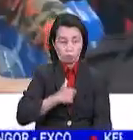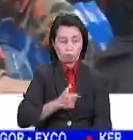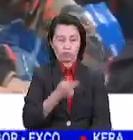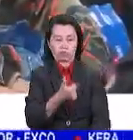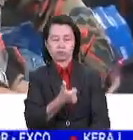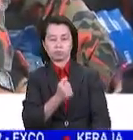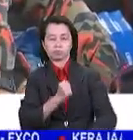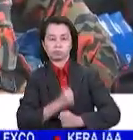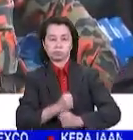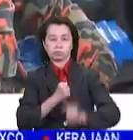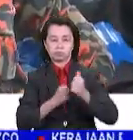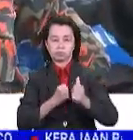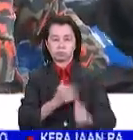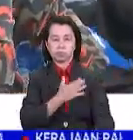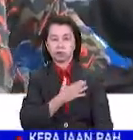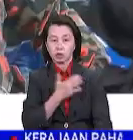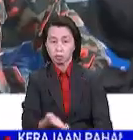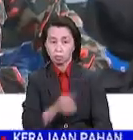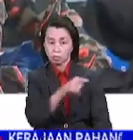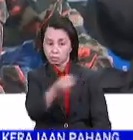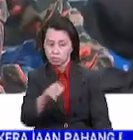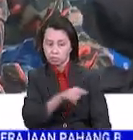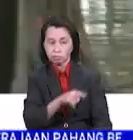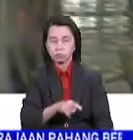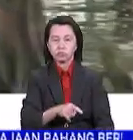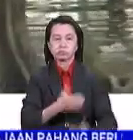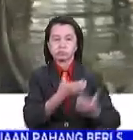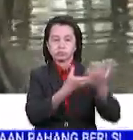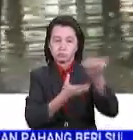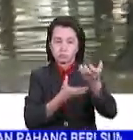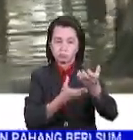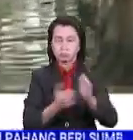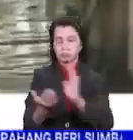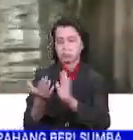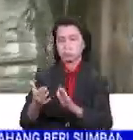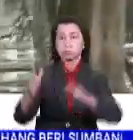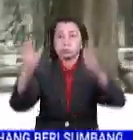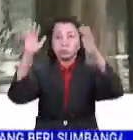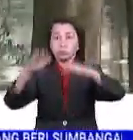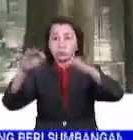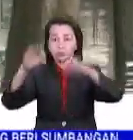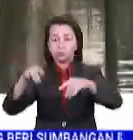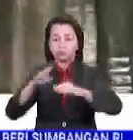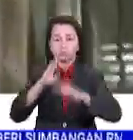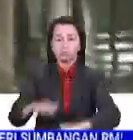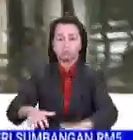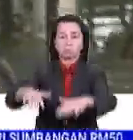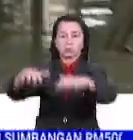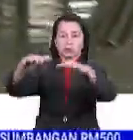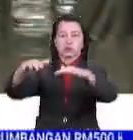dengan kesungguhan dan komitmen yang ditunjukkan anak buahnya menempani musibah bencana banjir.